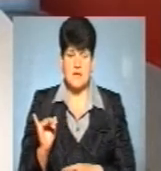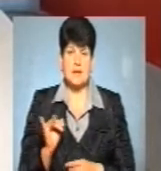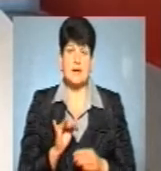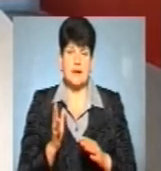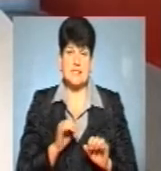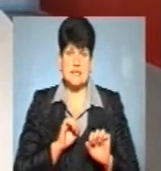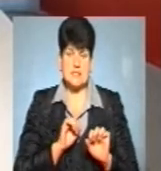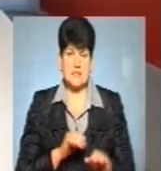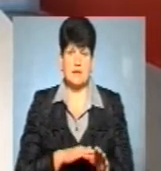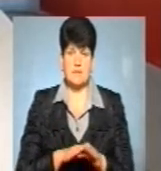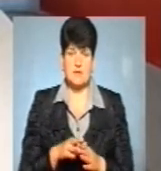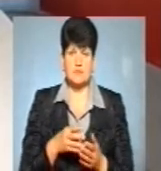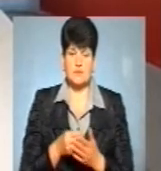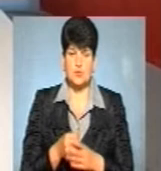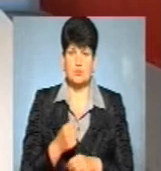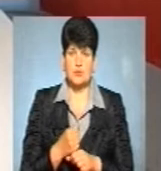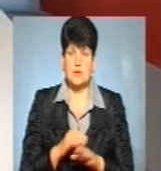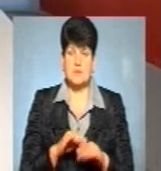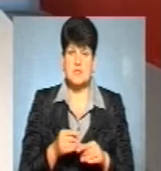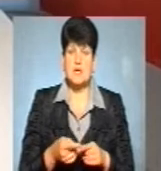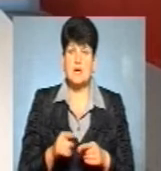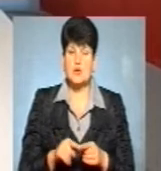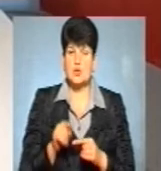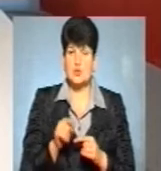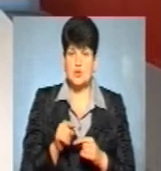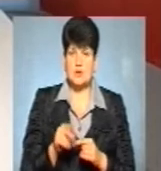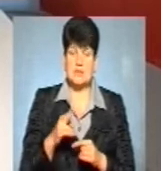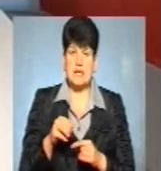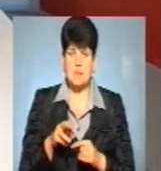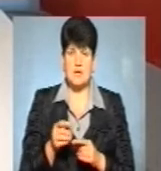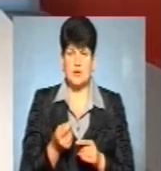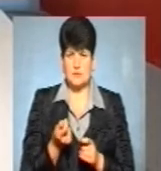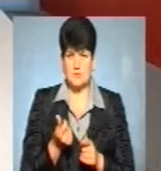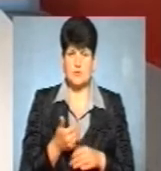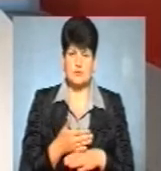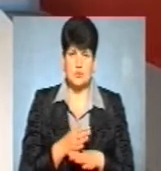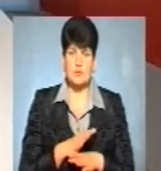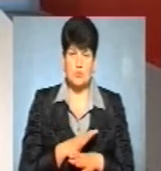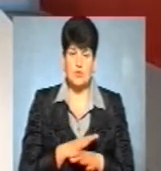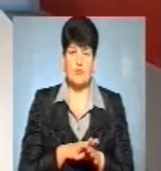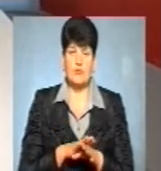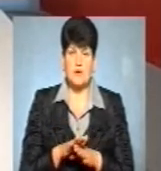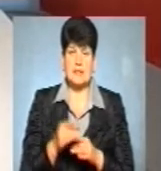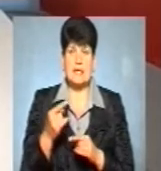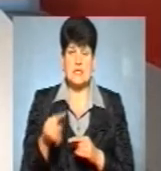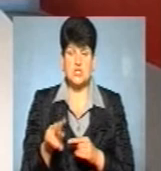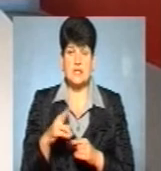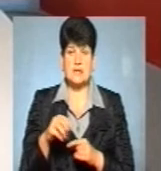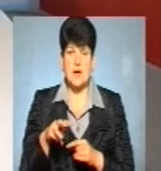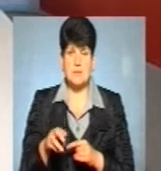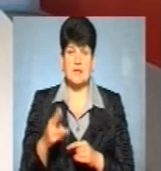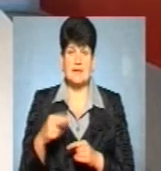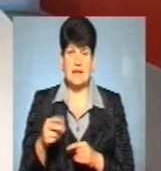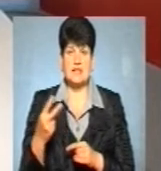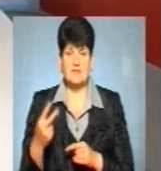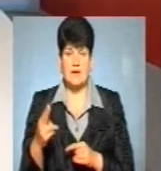захистила, виконала свою функцію, після чого цю функцію, коли ця дамба була частково зруйнована, виконала інша дамба Д2, Д3, які